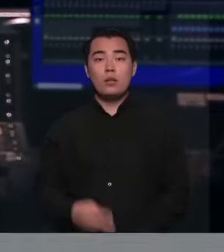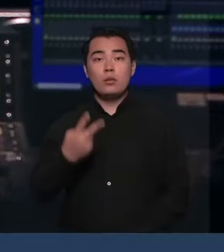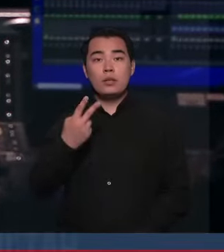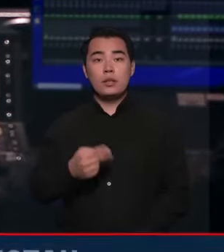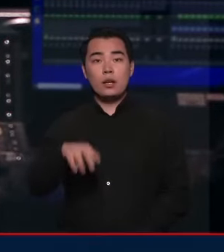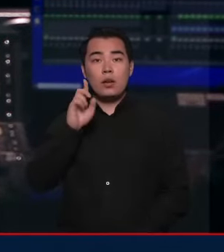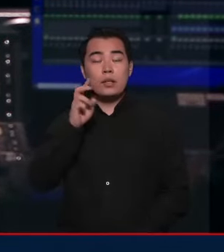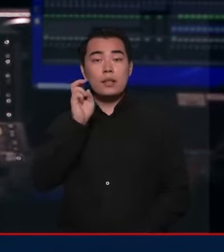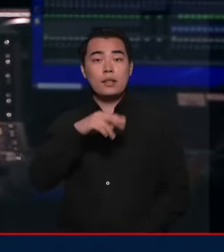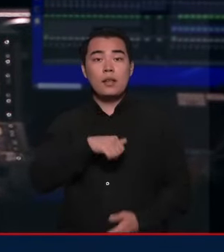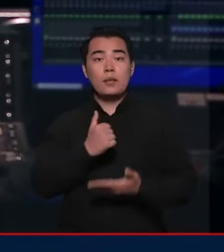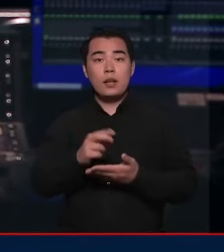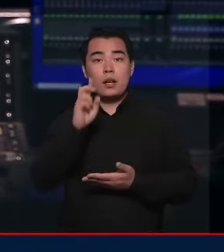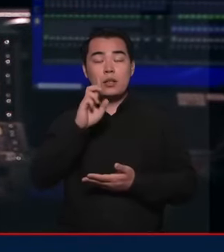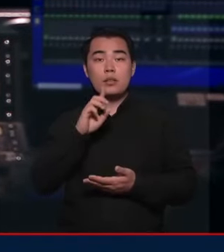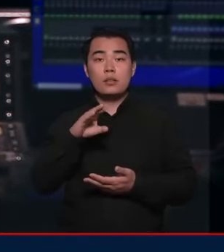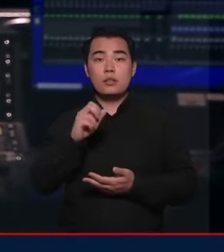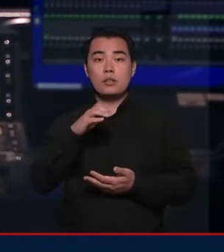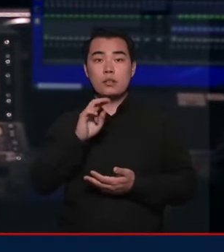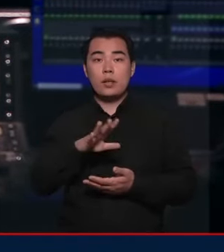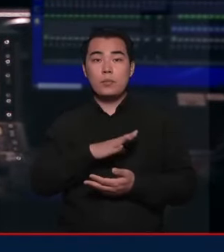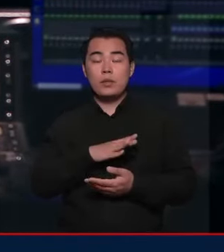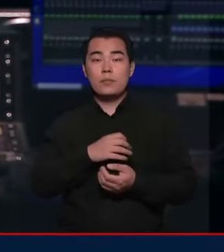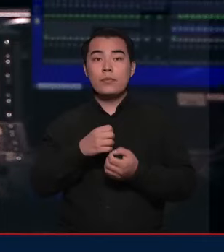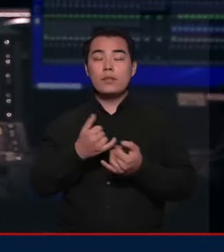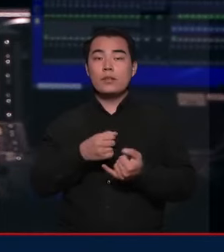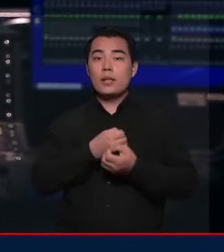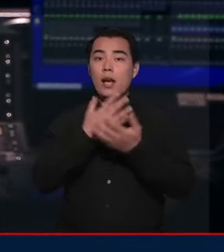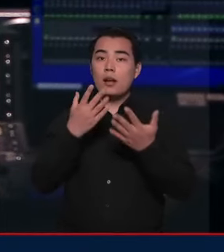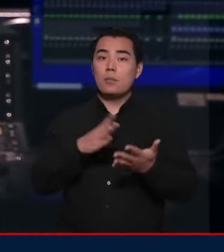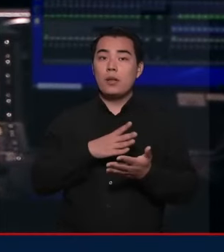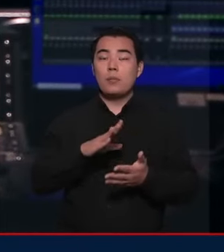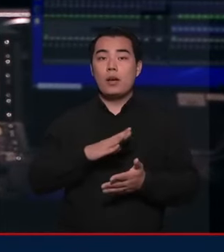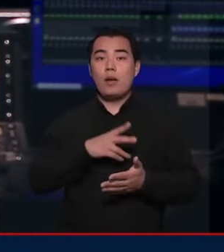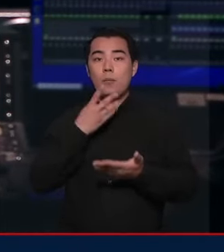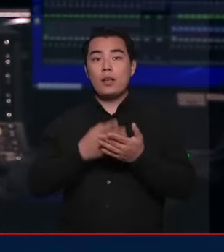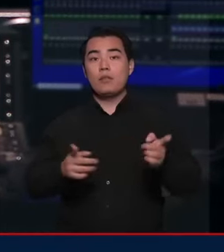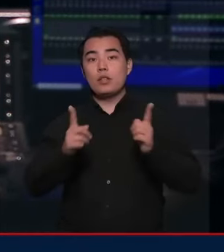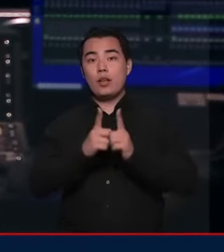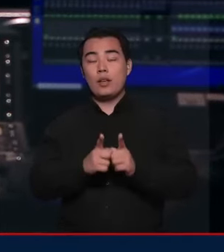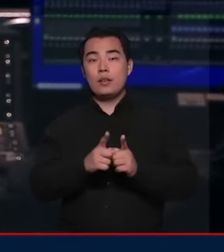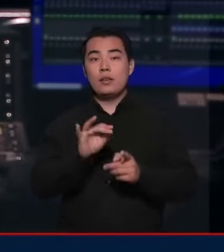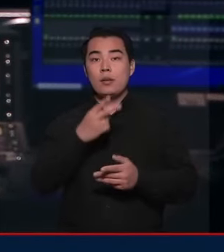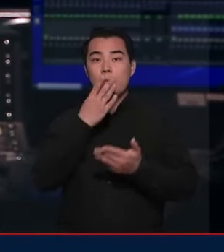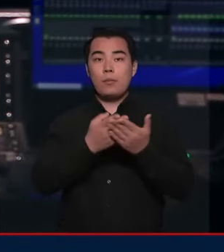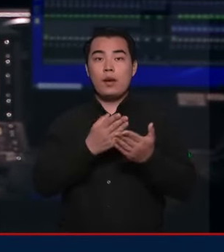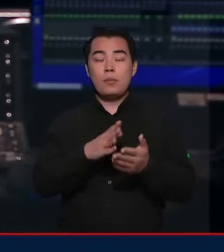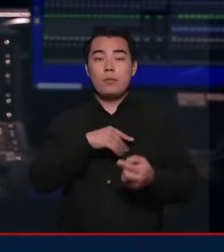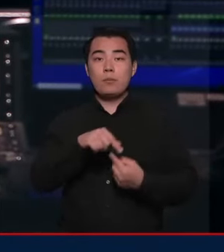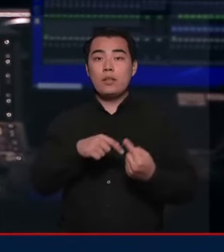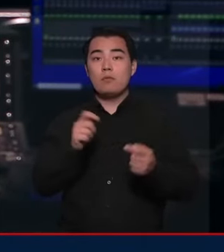Двухдневный государственный визит главы государства в Таджикистан оказался насыщенным. Прошли официальные встречи. Результативным